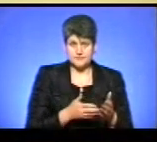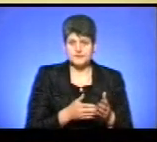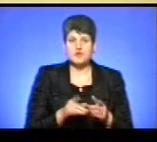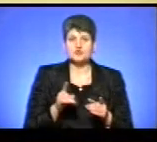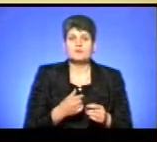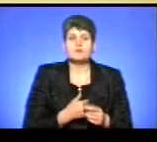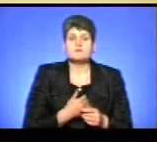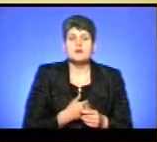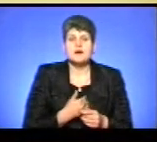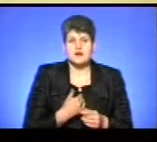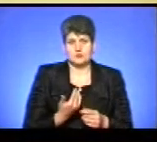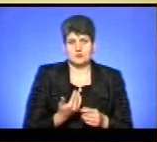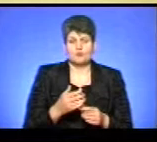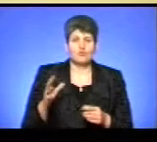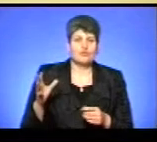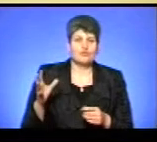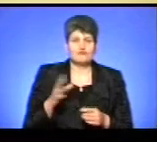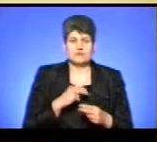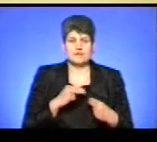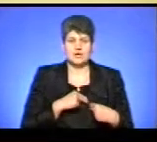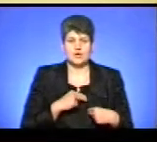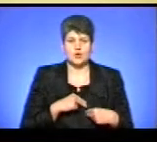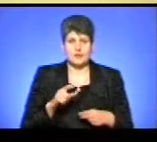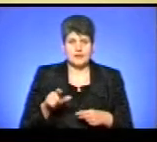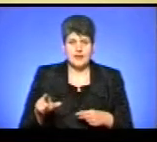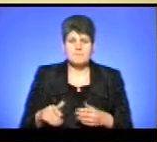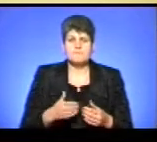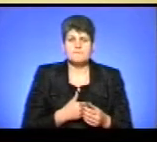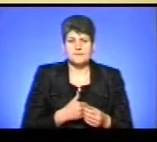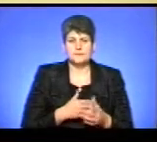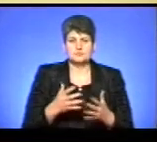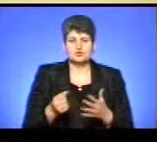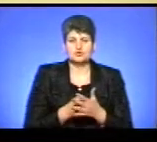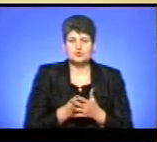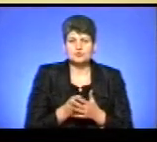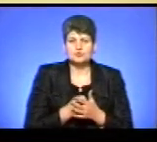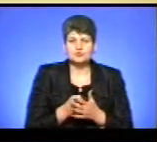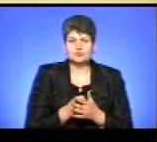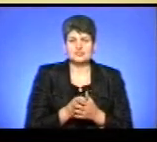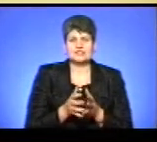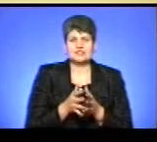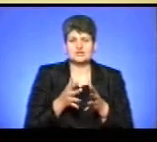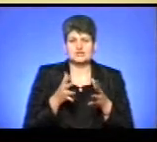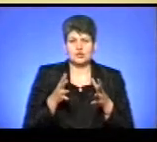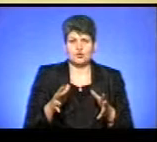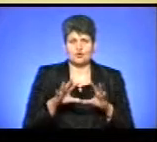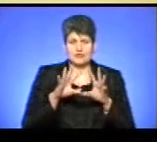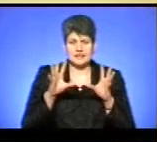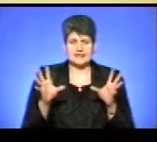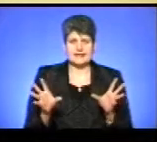ми прагнемо, практично усі колеги, мої колеги прагнуть цього, аби добитися тої широкої цілі